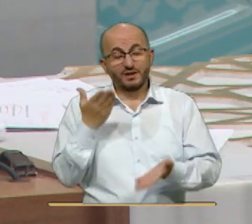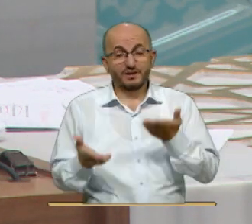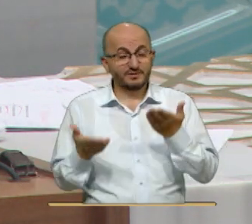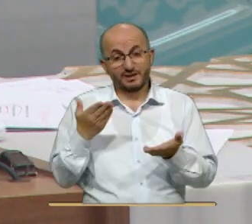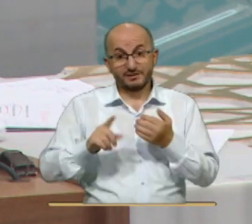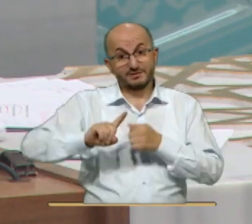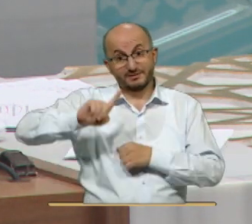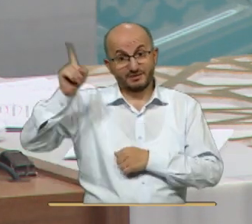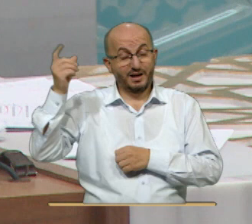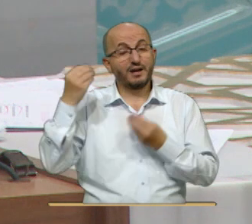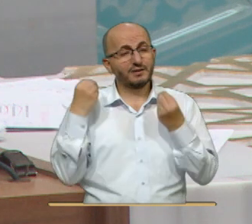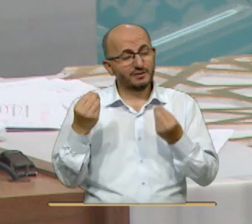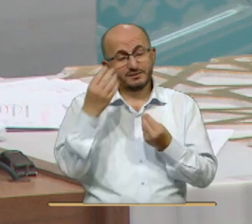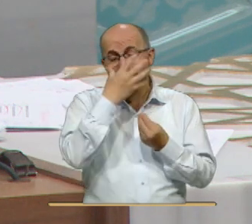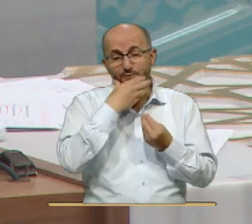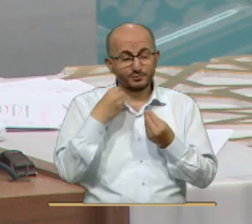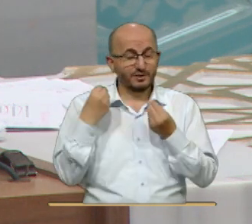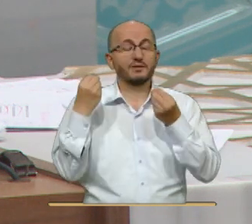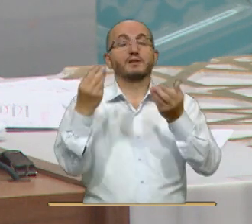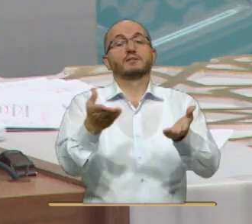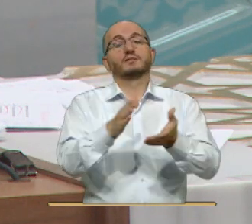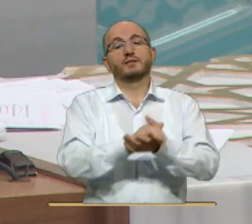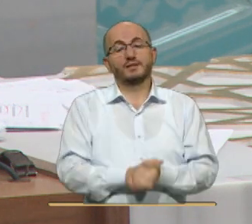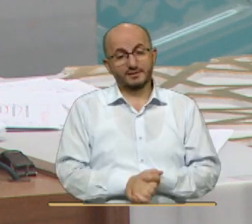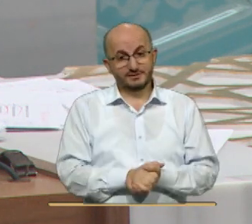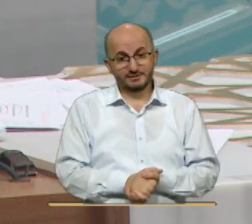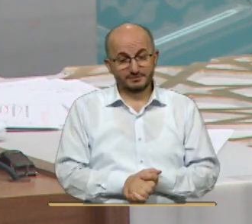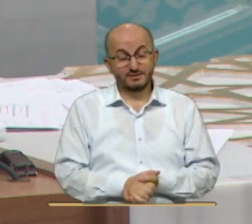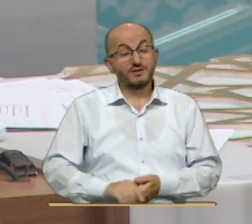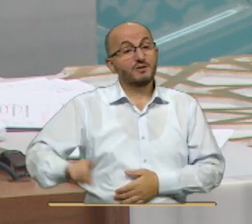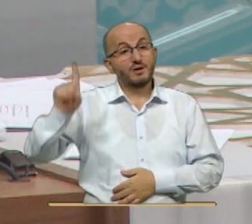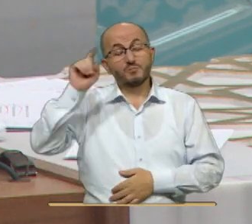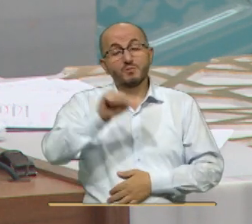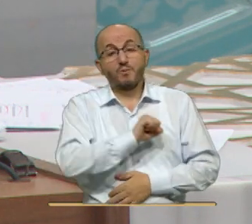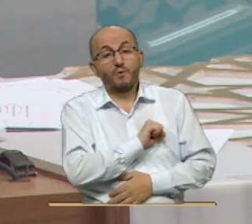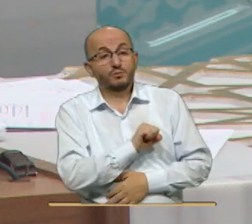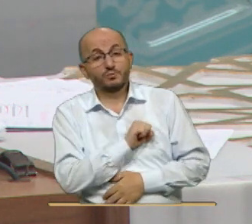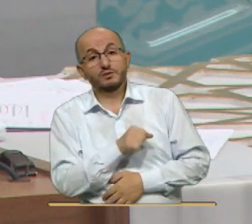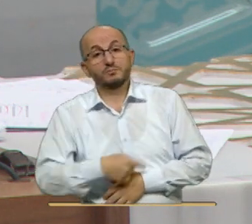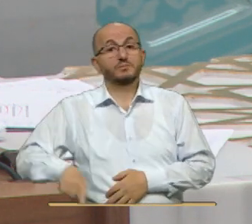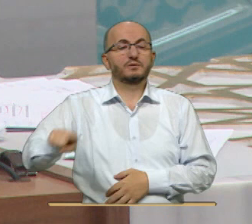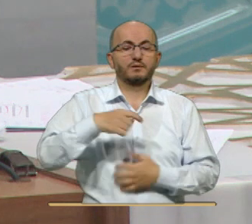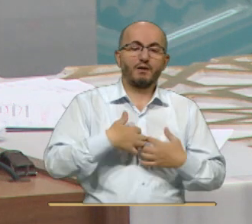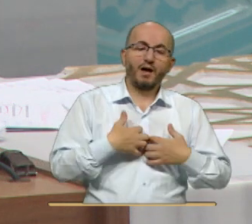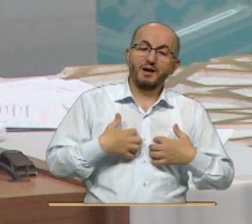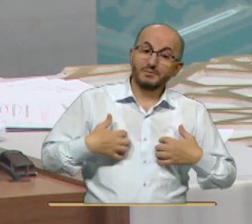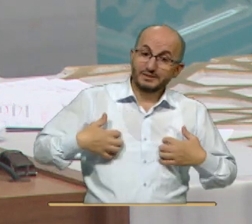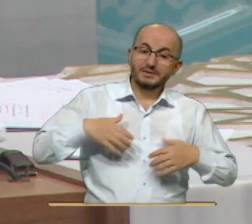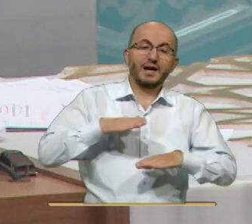ahirette iyilikler ve güzellikler ihsan eylesin. Rabbim korktuklarımızdan bizleri beri